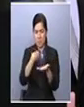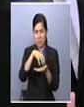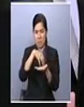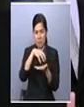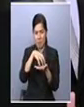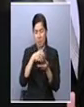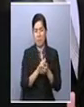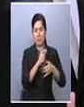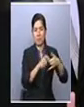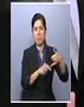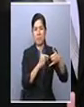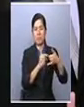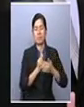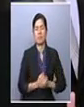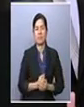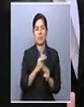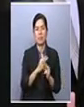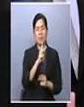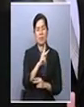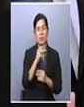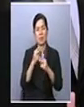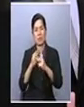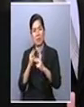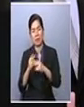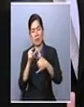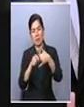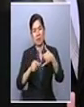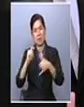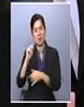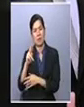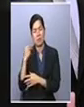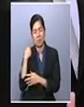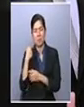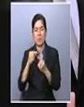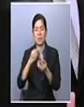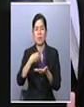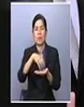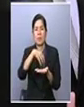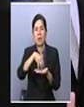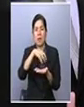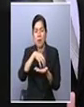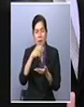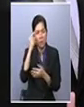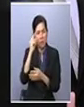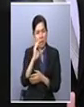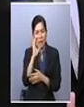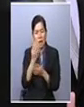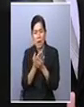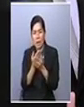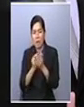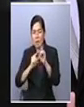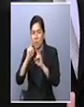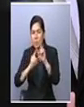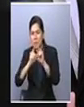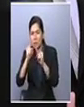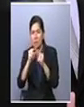กันทรานะคะจากฟินแลนเซียไซรัสคุณทรงกรดจากบริษัทหลักทรัพย์กรุงศรีนะคะจะไปพูดคุยกันหาหุ้นเด่นดูซิว่ารูปแบ